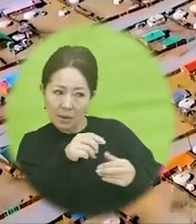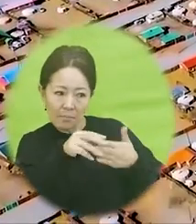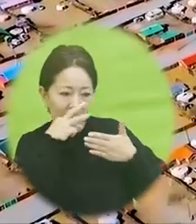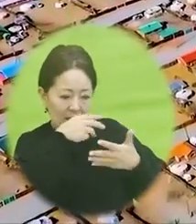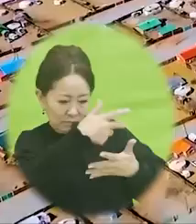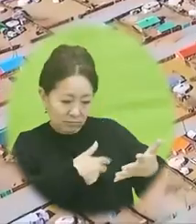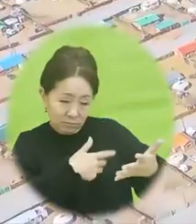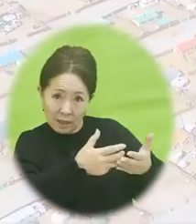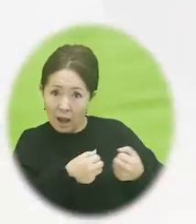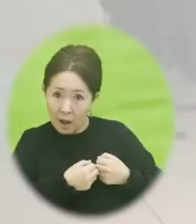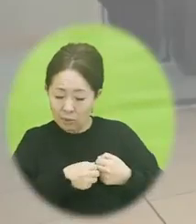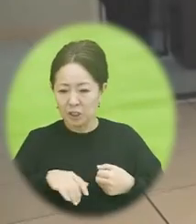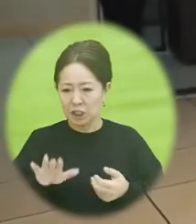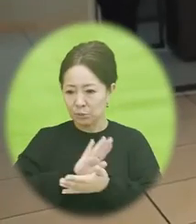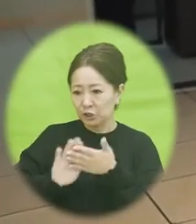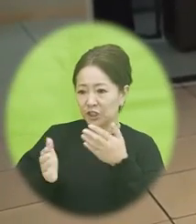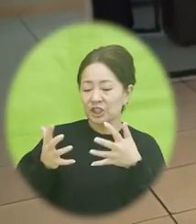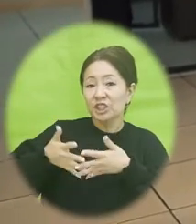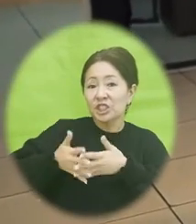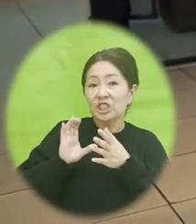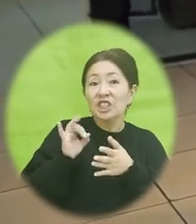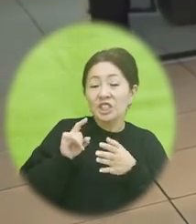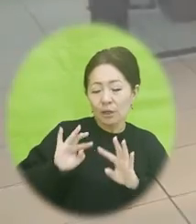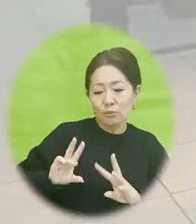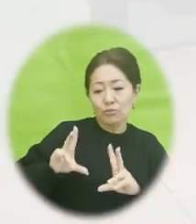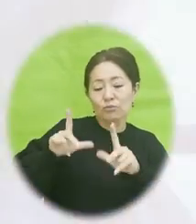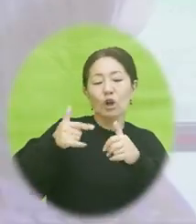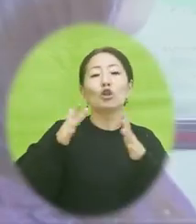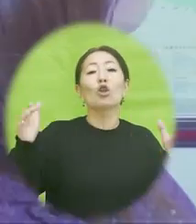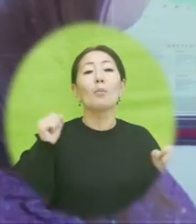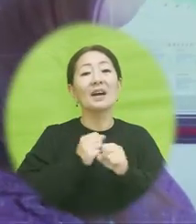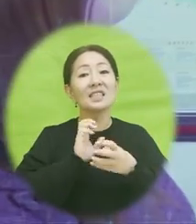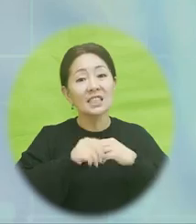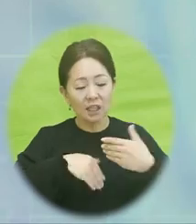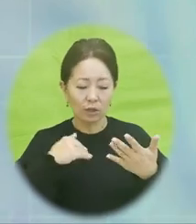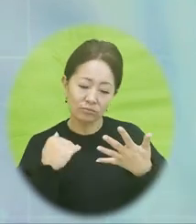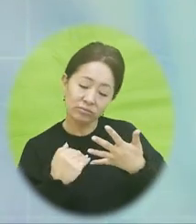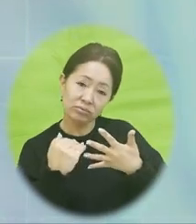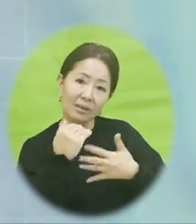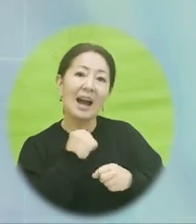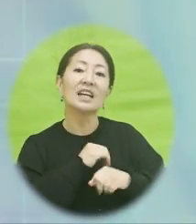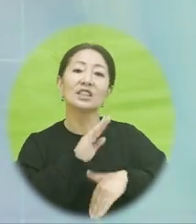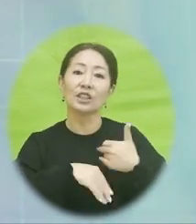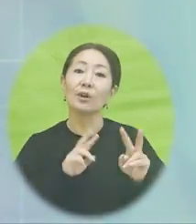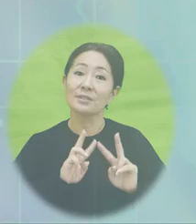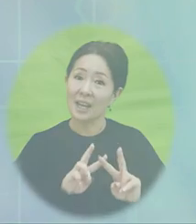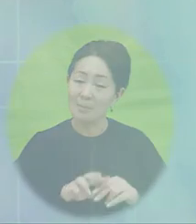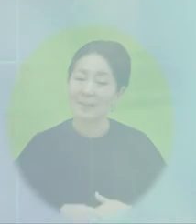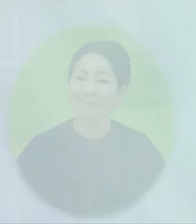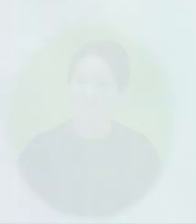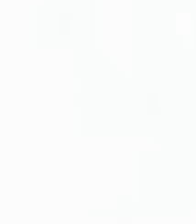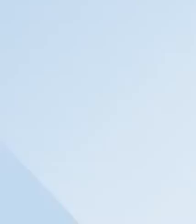бүртгэх системийг шинчлэн хөгжүүлэх зэрэг томоохон ажлуудыг төлөвлөн шат дараатай хэрэгжүүлэн ажиллаж байна.